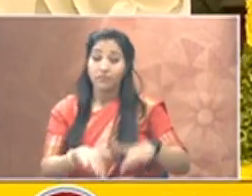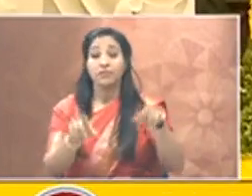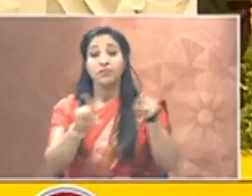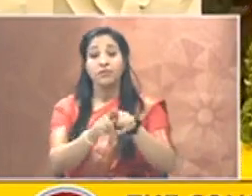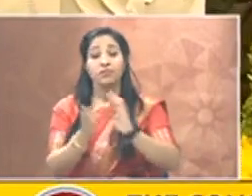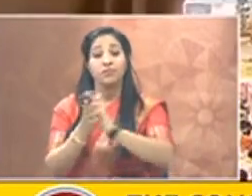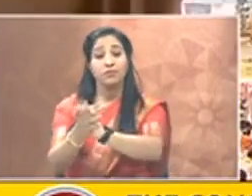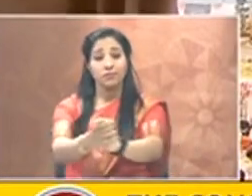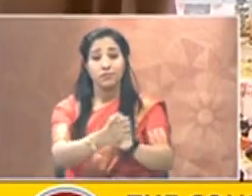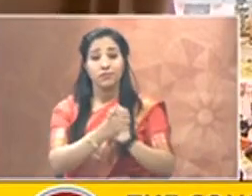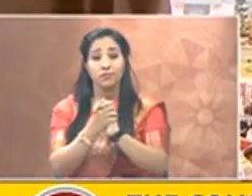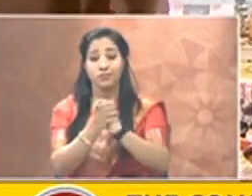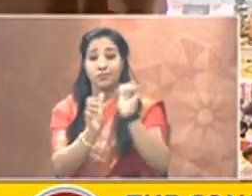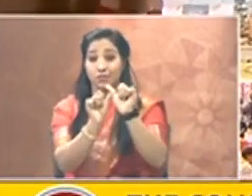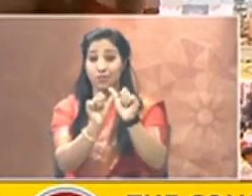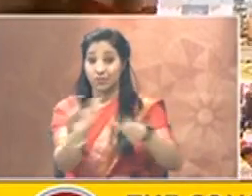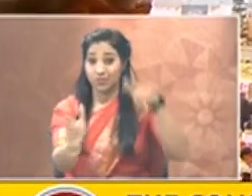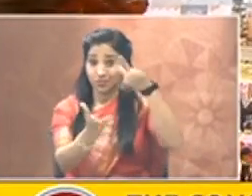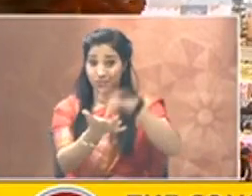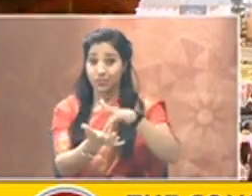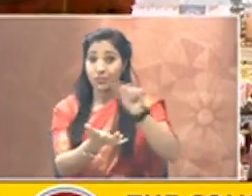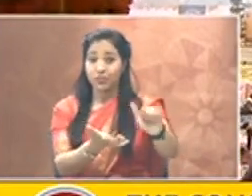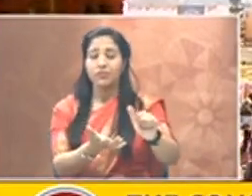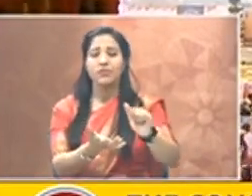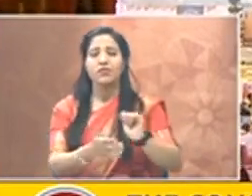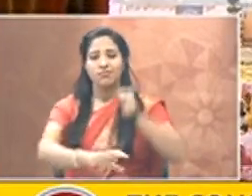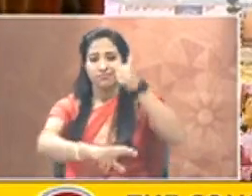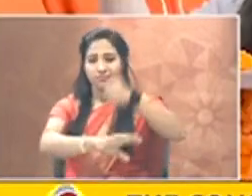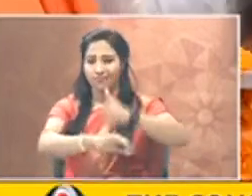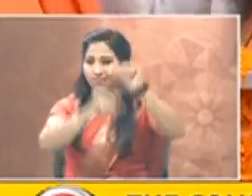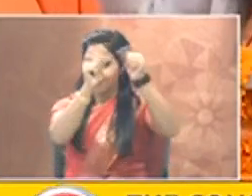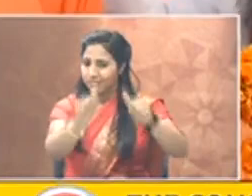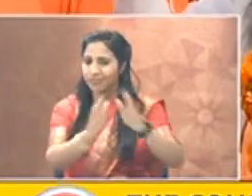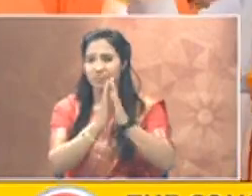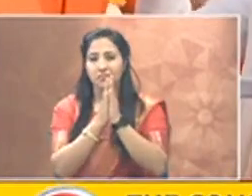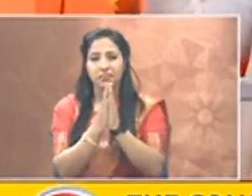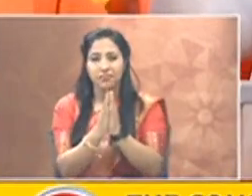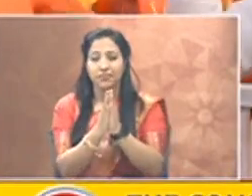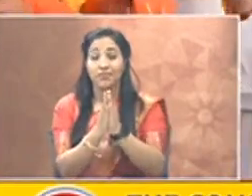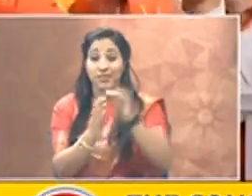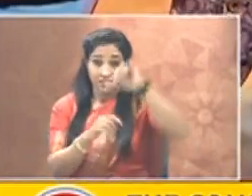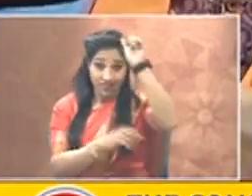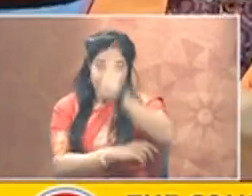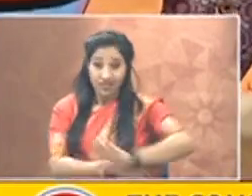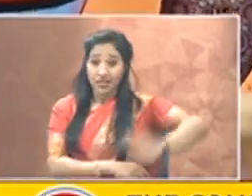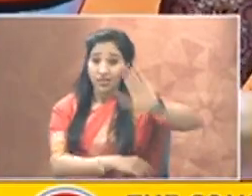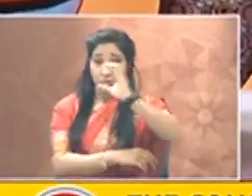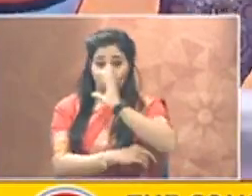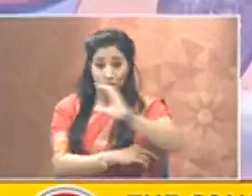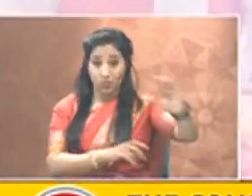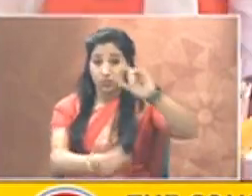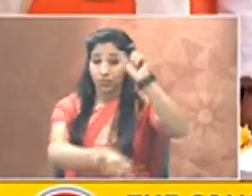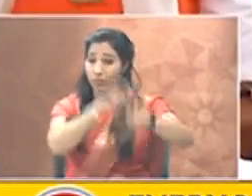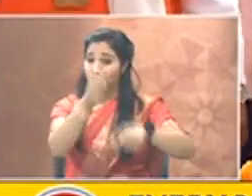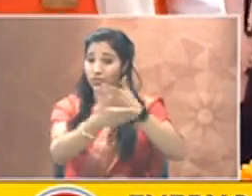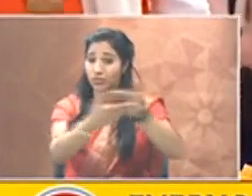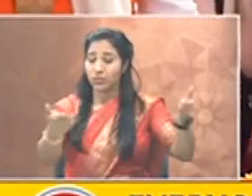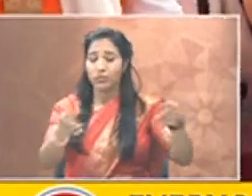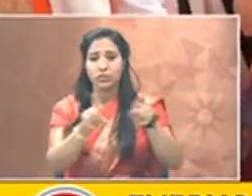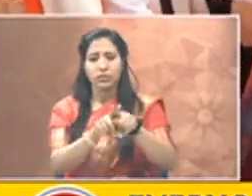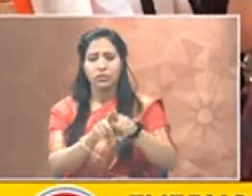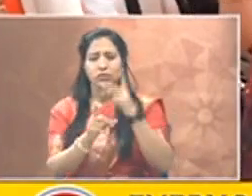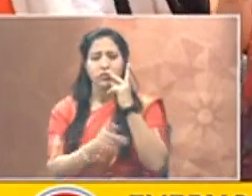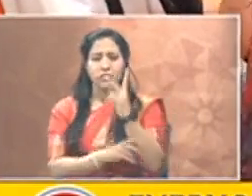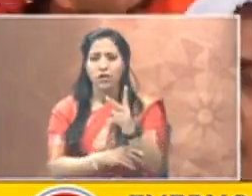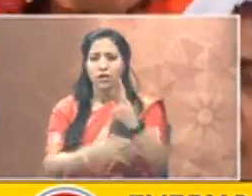साथियों, अयोध्या में प्राण प्रतिष्ठा के अवसर ने देश के करोड़ों लोगों को मानो